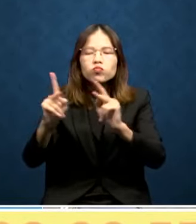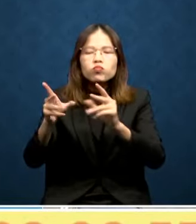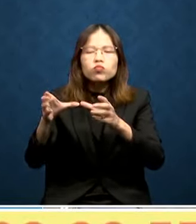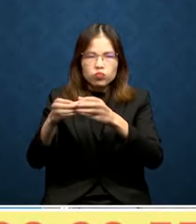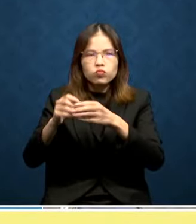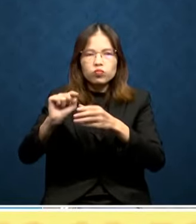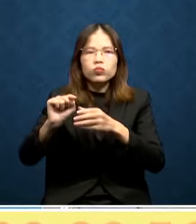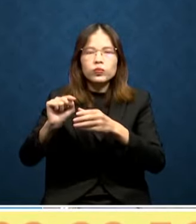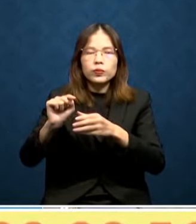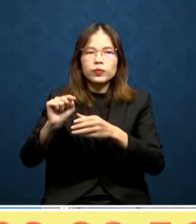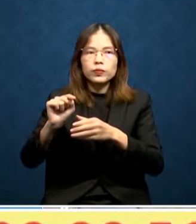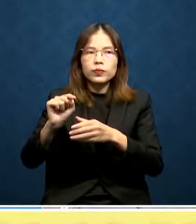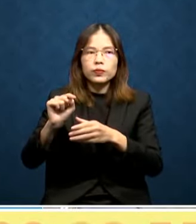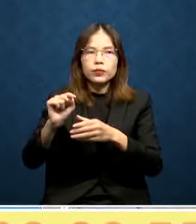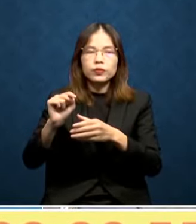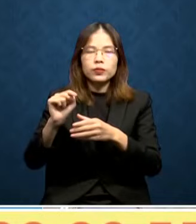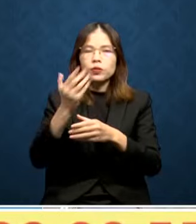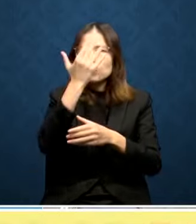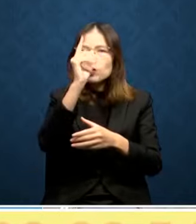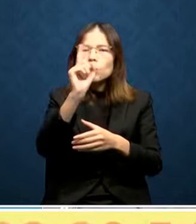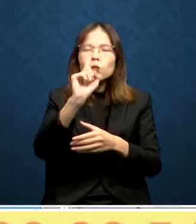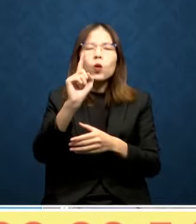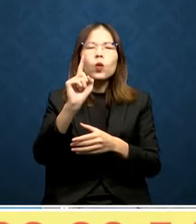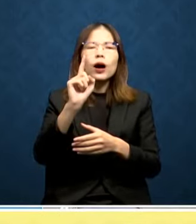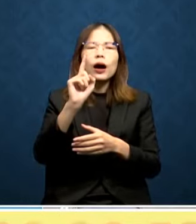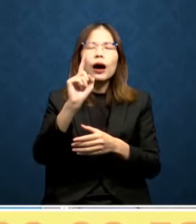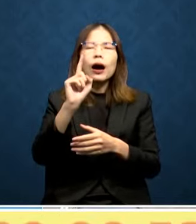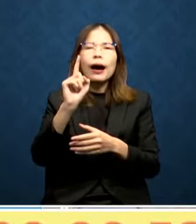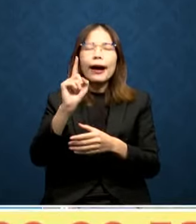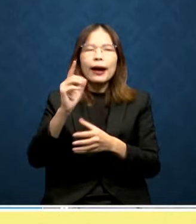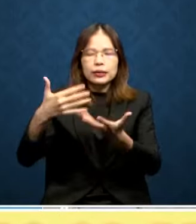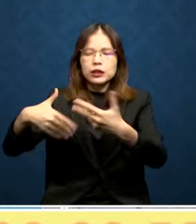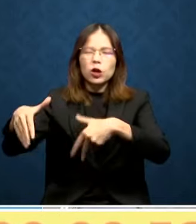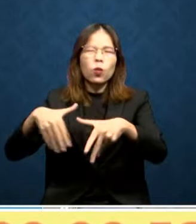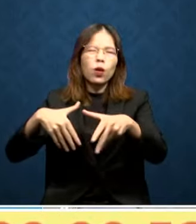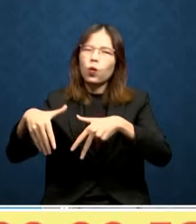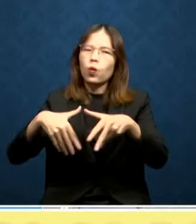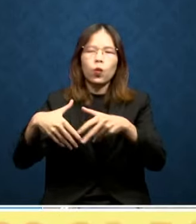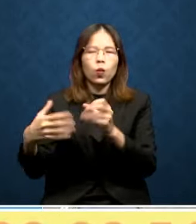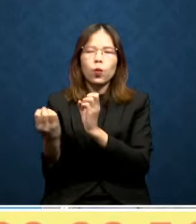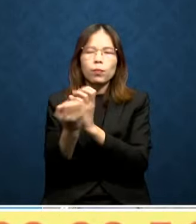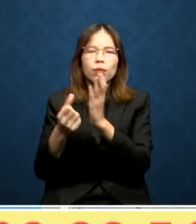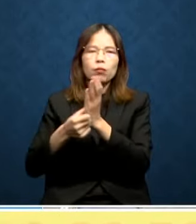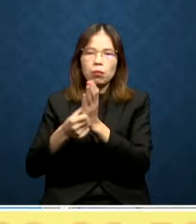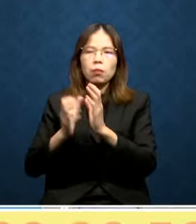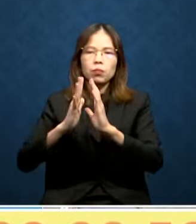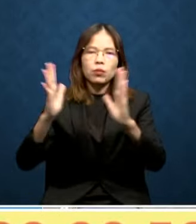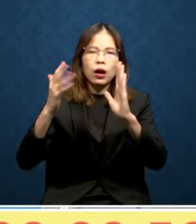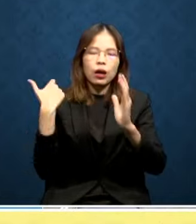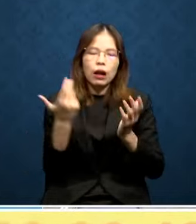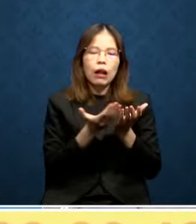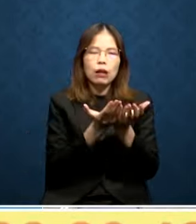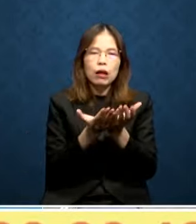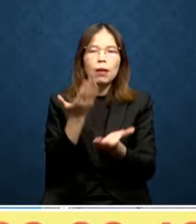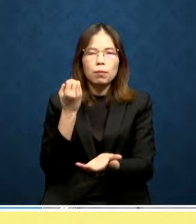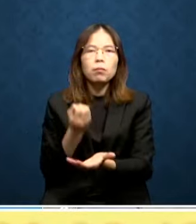นี้นะครับเพราะชาวบ้านเนี่ยเดือดร้อนมากเพราะเรือประมงลำนึงก็ในราคาค่อนข้างสูงนะครับเรื่องที่